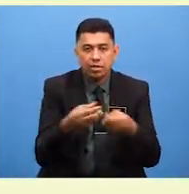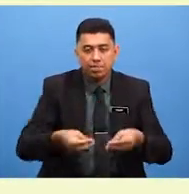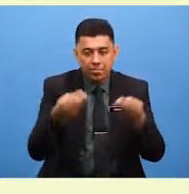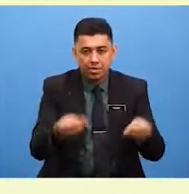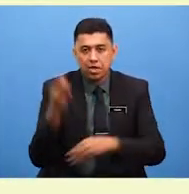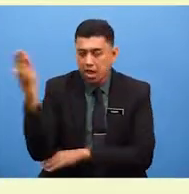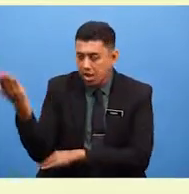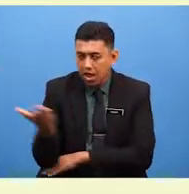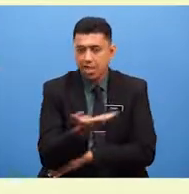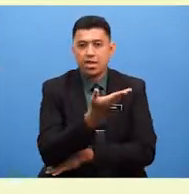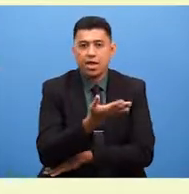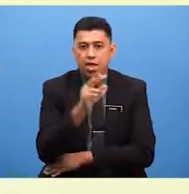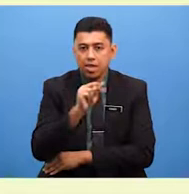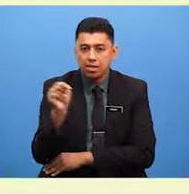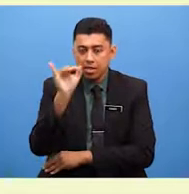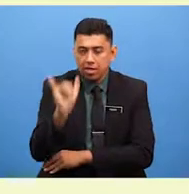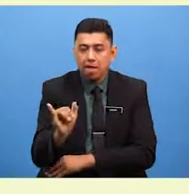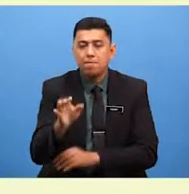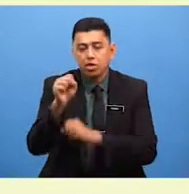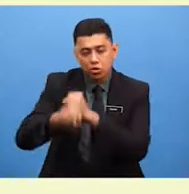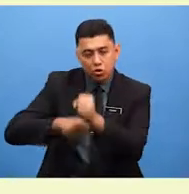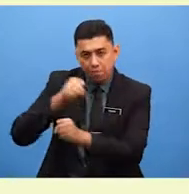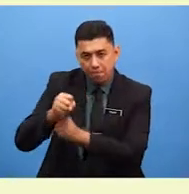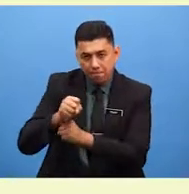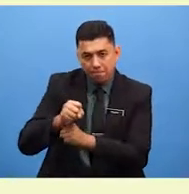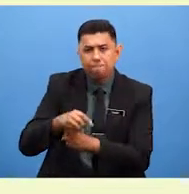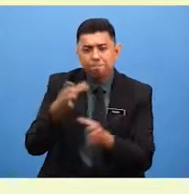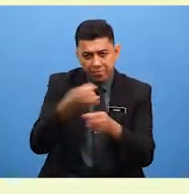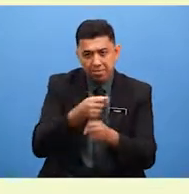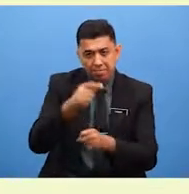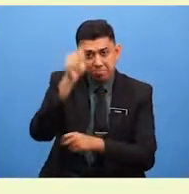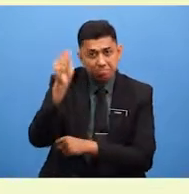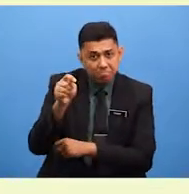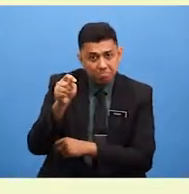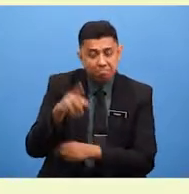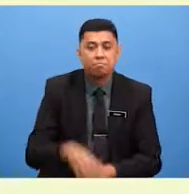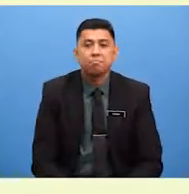memberi layanan yang bersopan. Dapat teka, murid-murid?